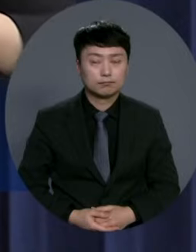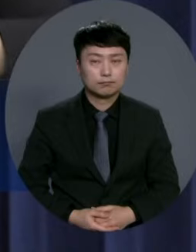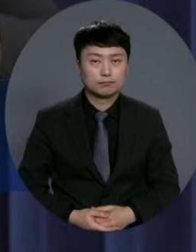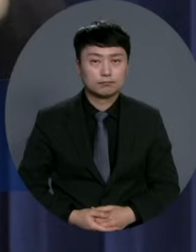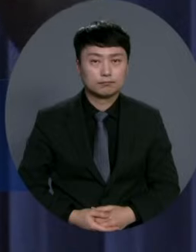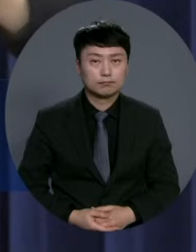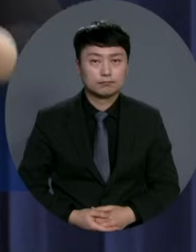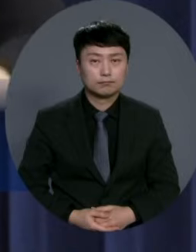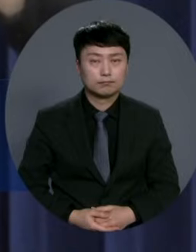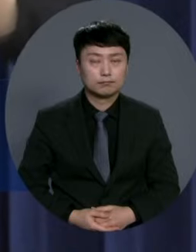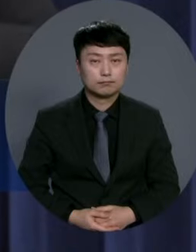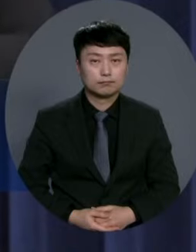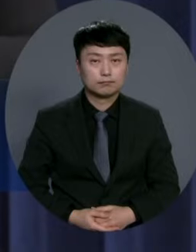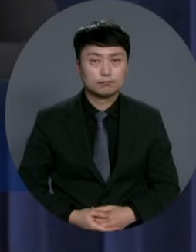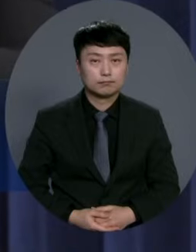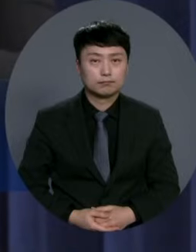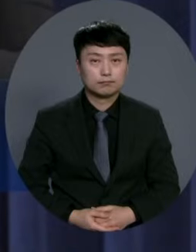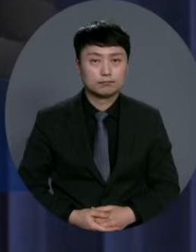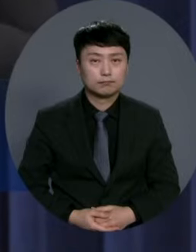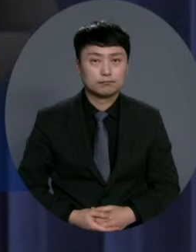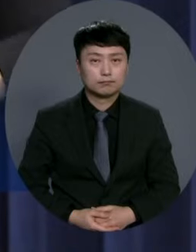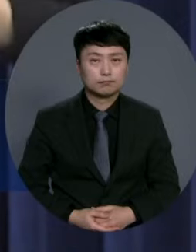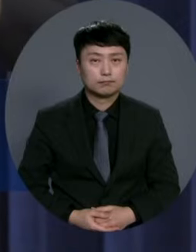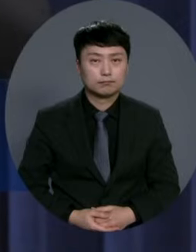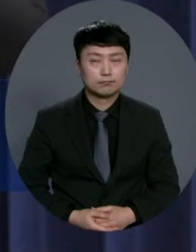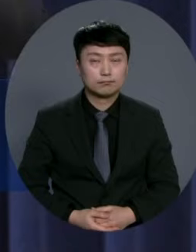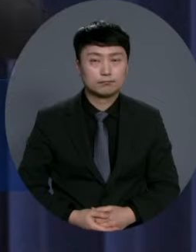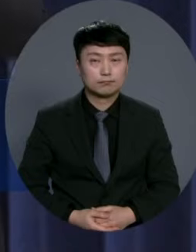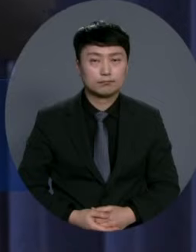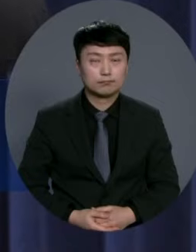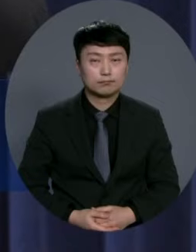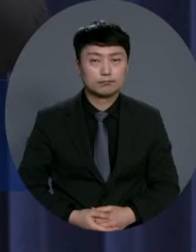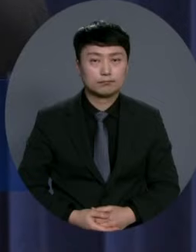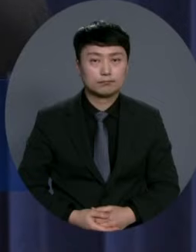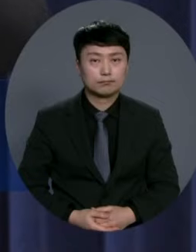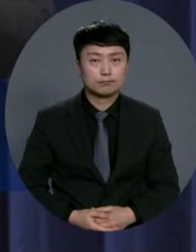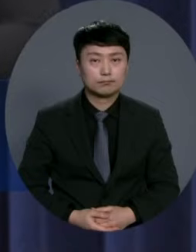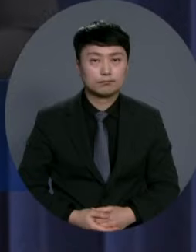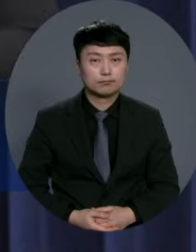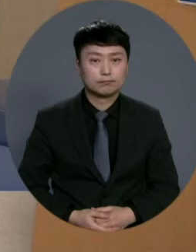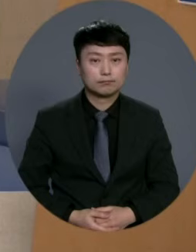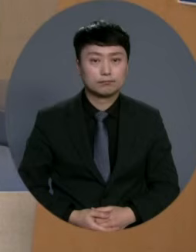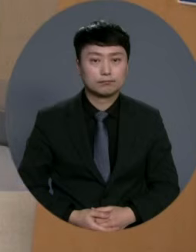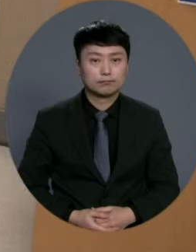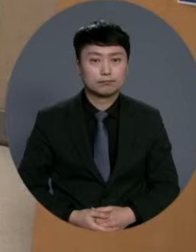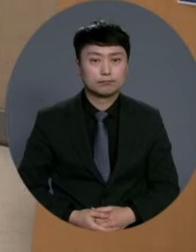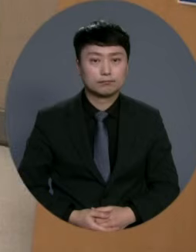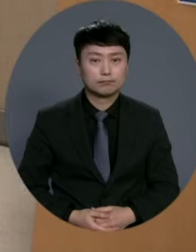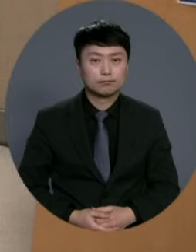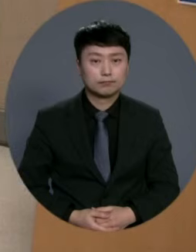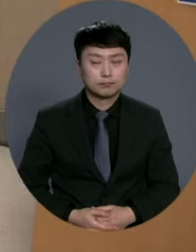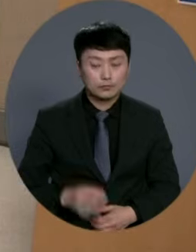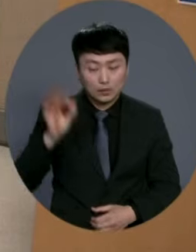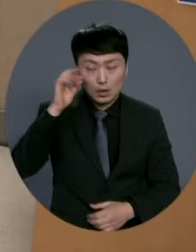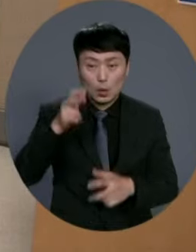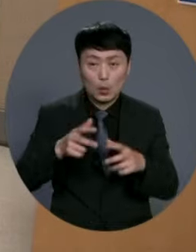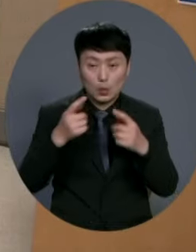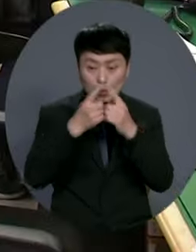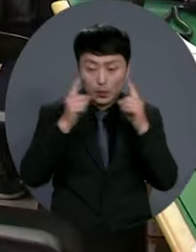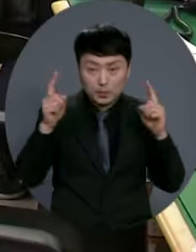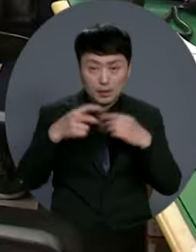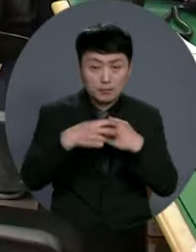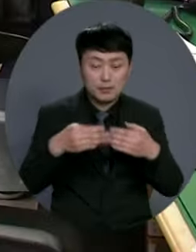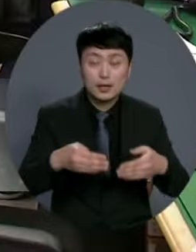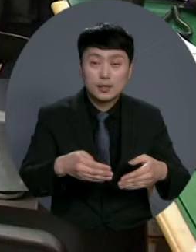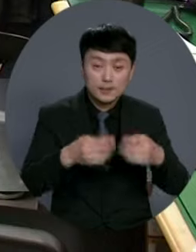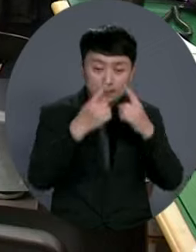25학년도 입학 정원에 반영하기는 물리적으로 불가능한 측면이 있습니다. 포스텍 의대 신설을 추진 중인